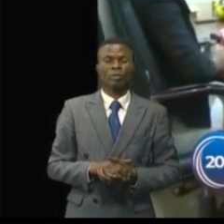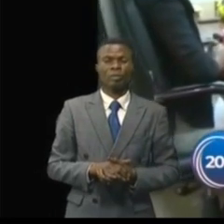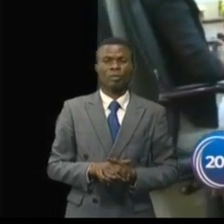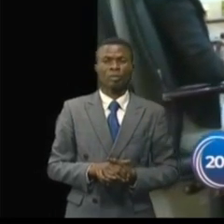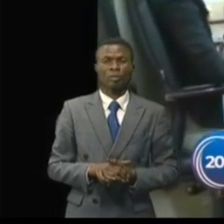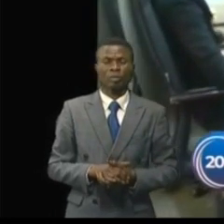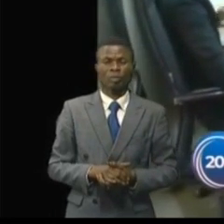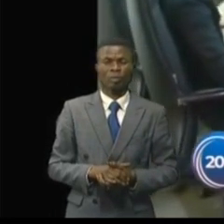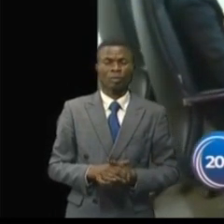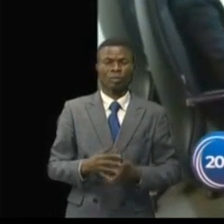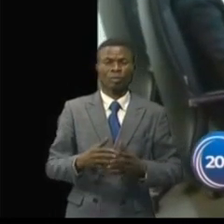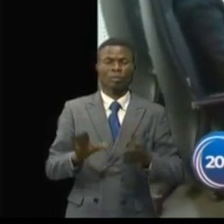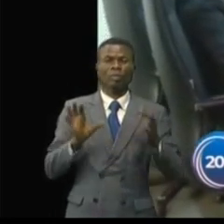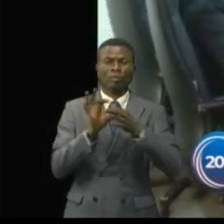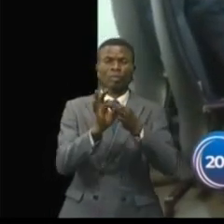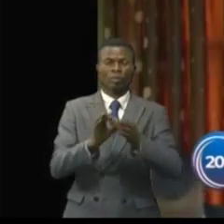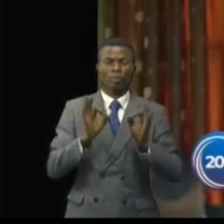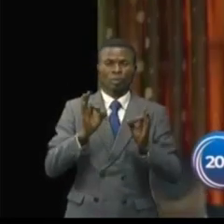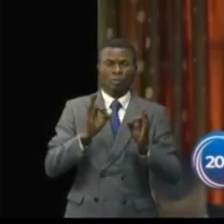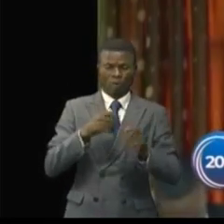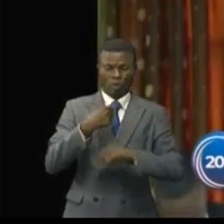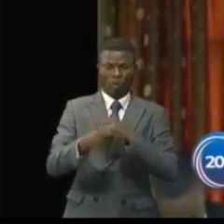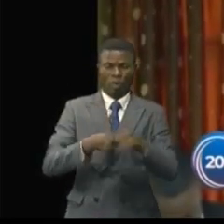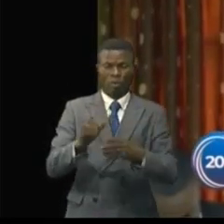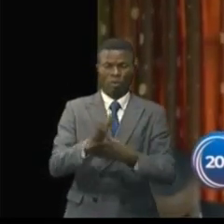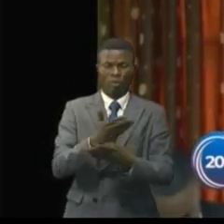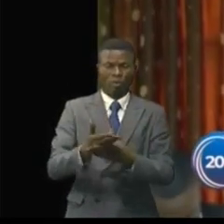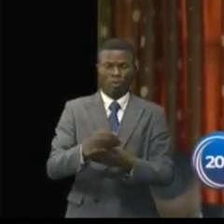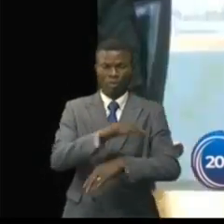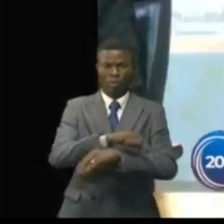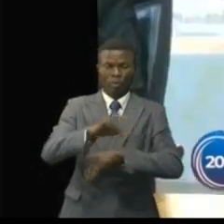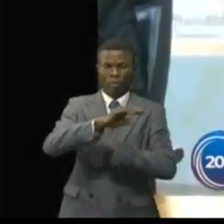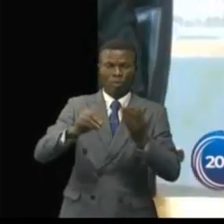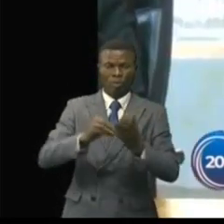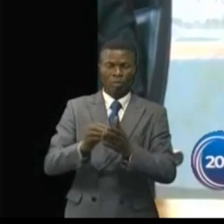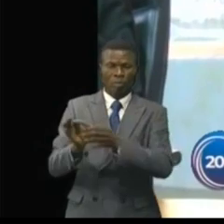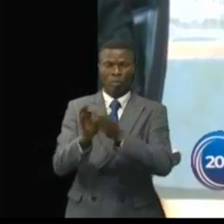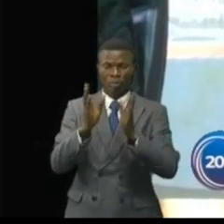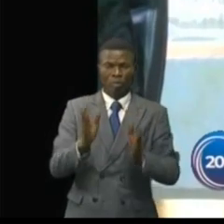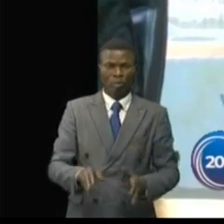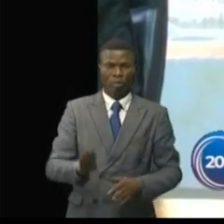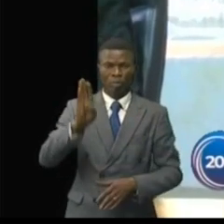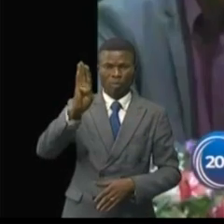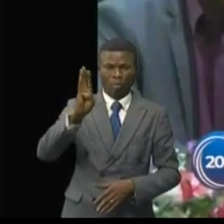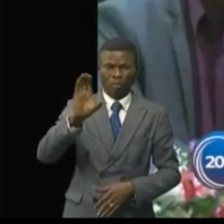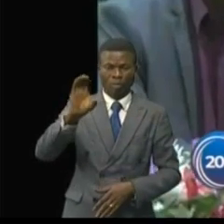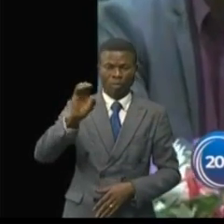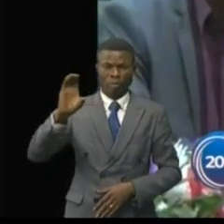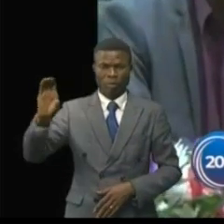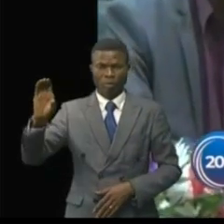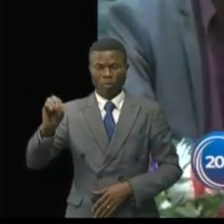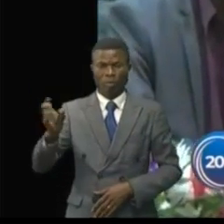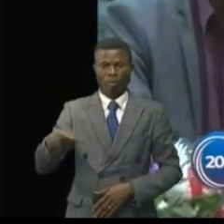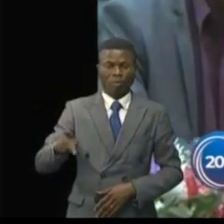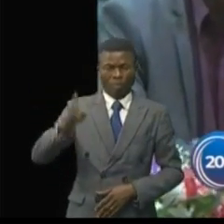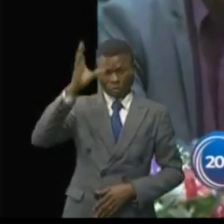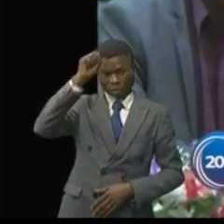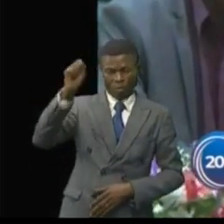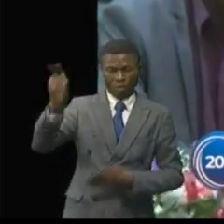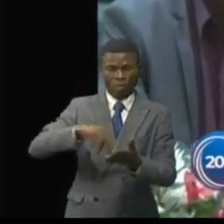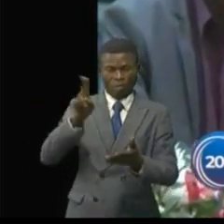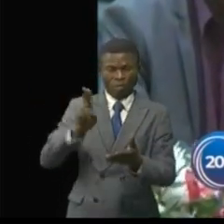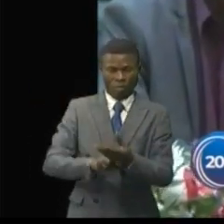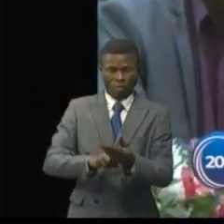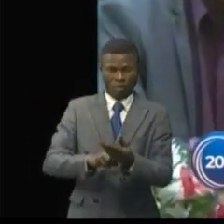une nouvelle collaboration qui vient d'être établie entre le bureau central de coordination BCECO et la province du Maïndombe à travers la signature